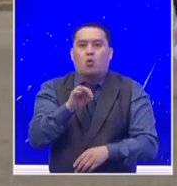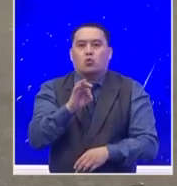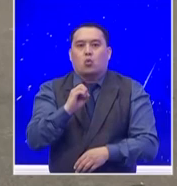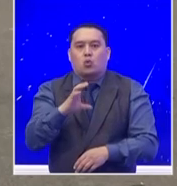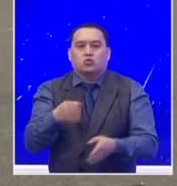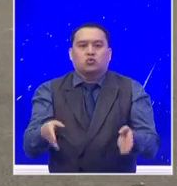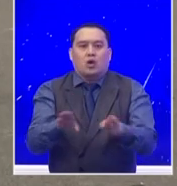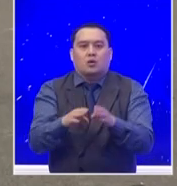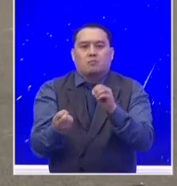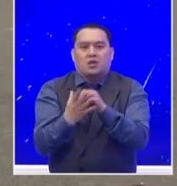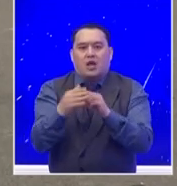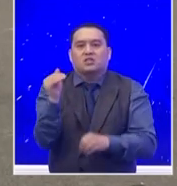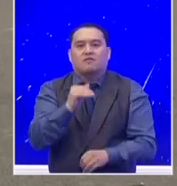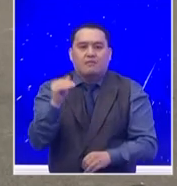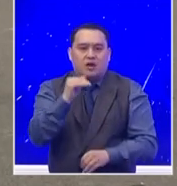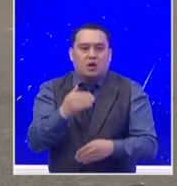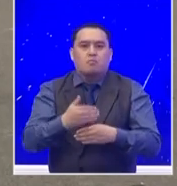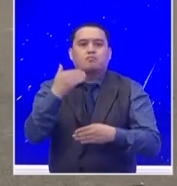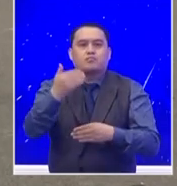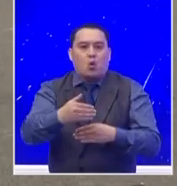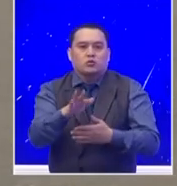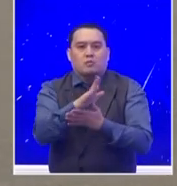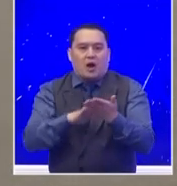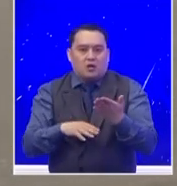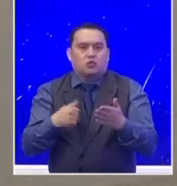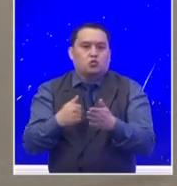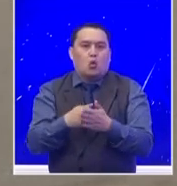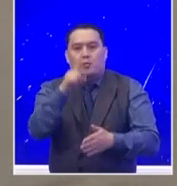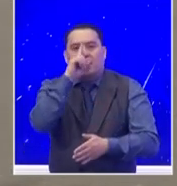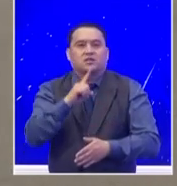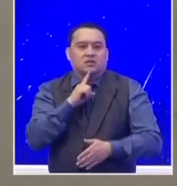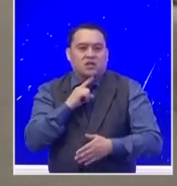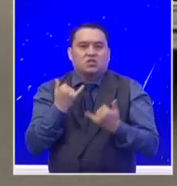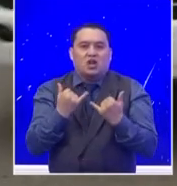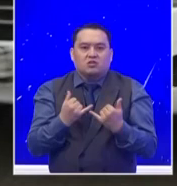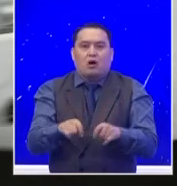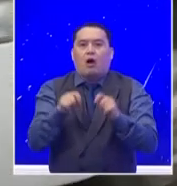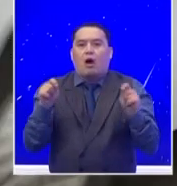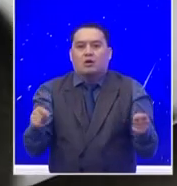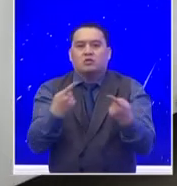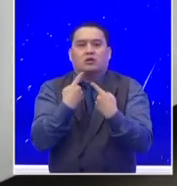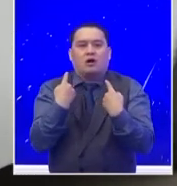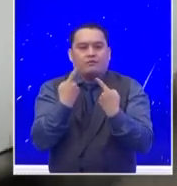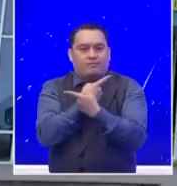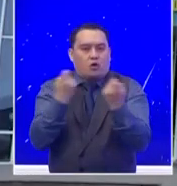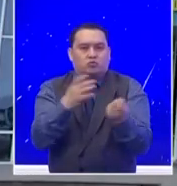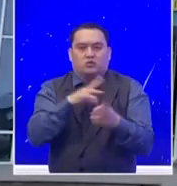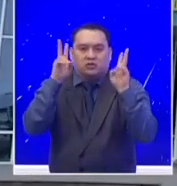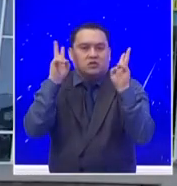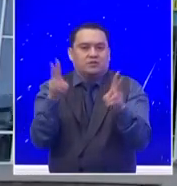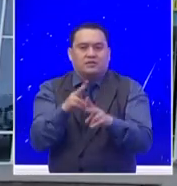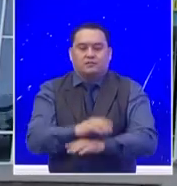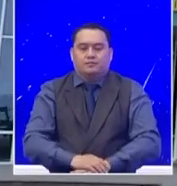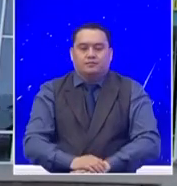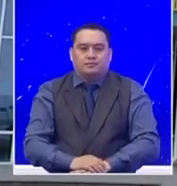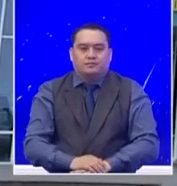«Харгос» закрыли до 15 февраля. Затем срок продлили до конца месяца. Дата открытия МЦПС пока неизвестна, сообщили